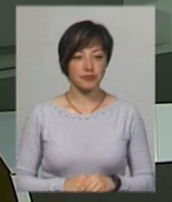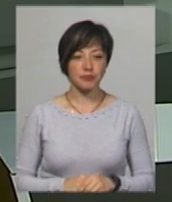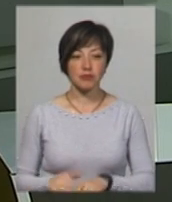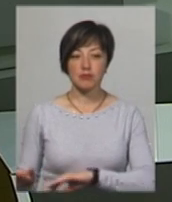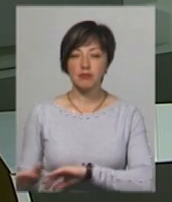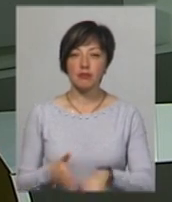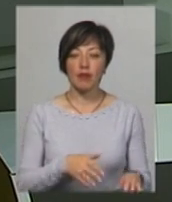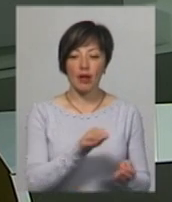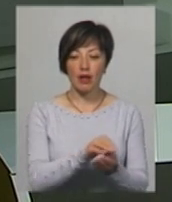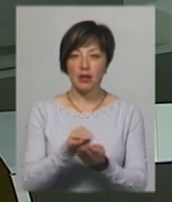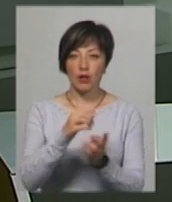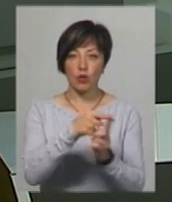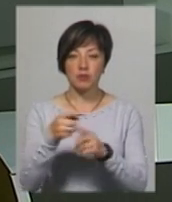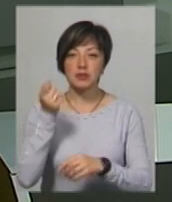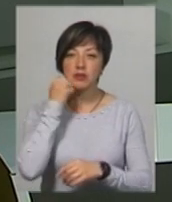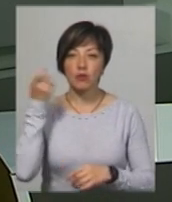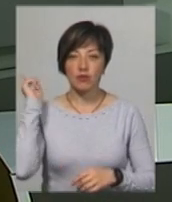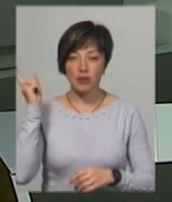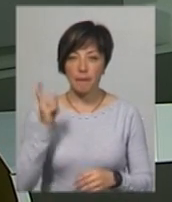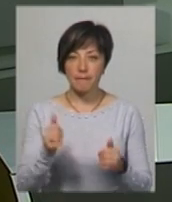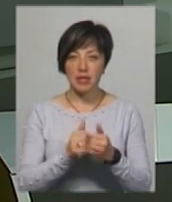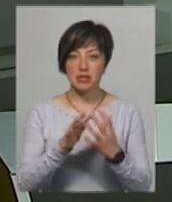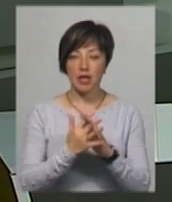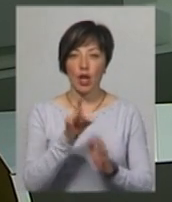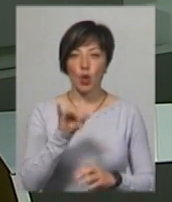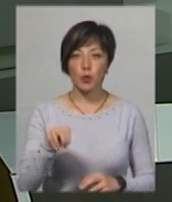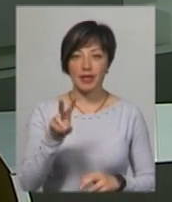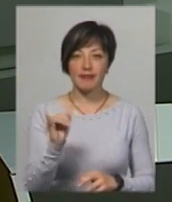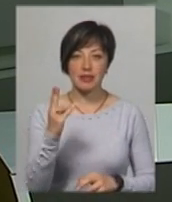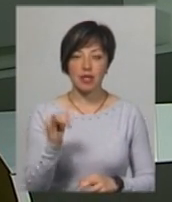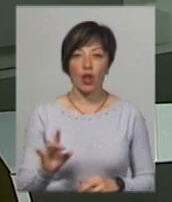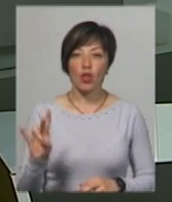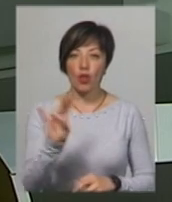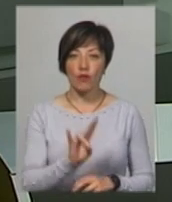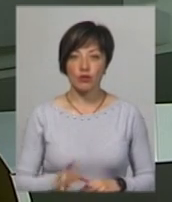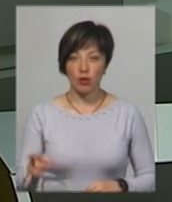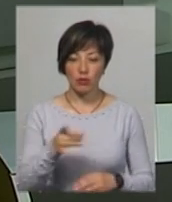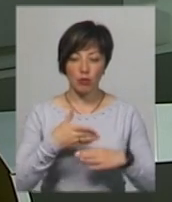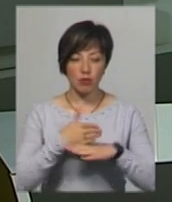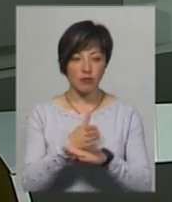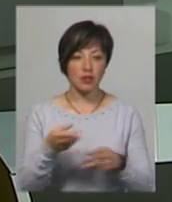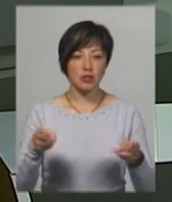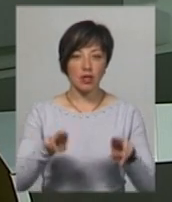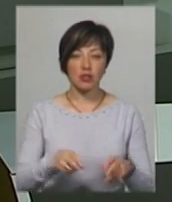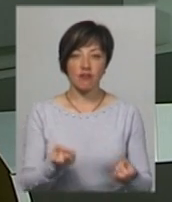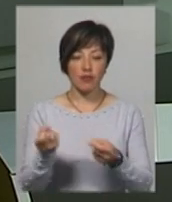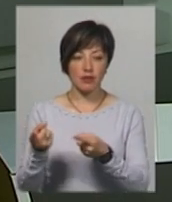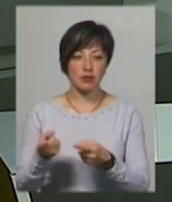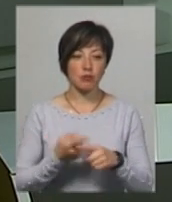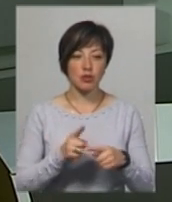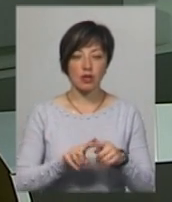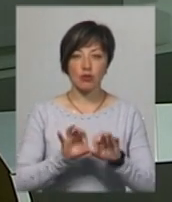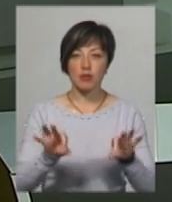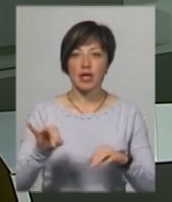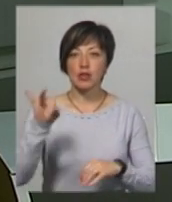Надгробки старовинного кладовища містечка Калю, що поблизу села Рудківці Новоушицької ОТГ, порозбивали, а залишки вивезли. Про це